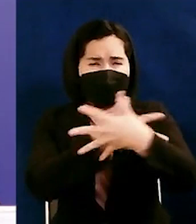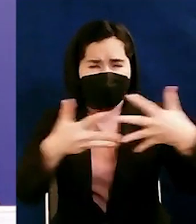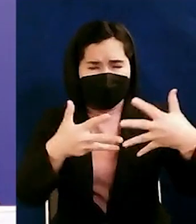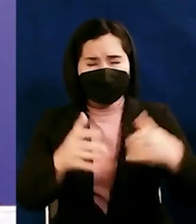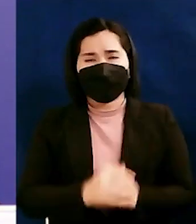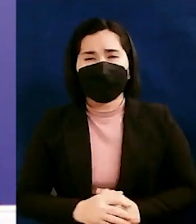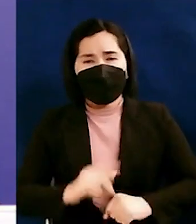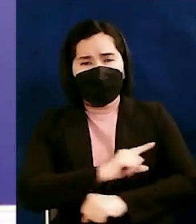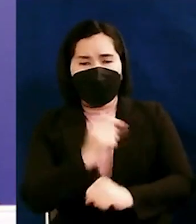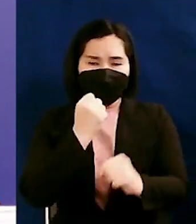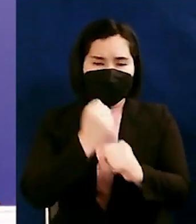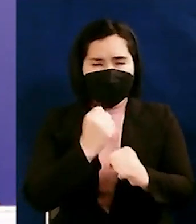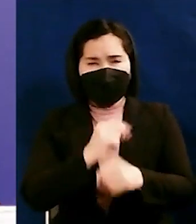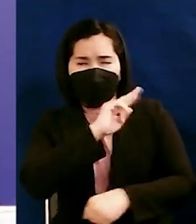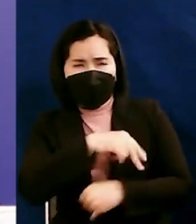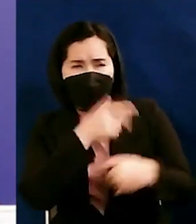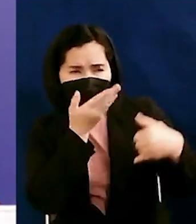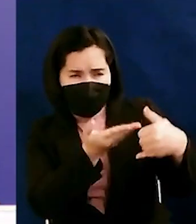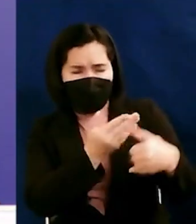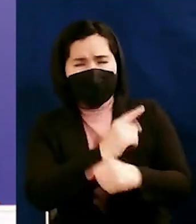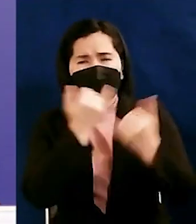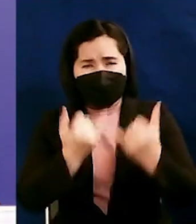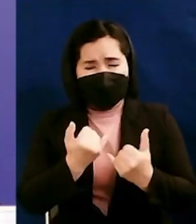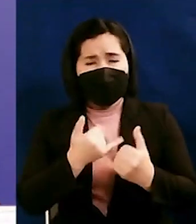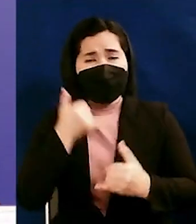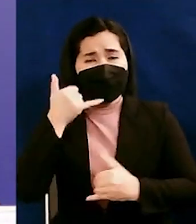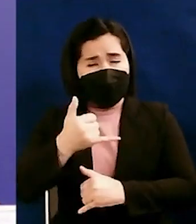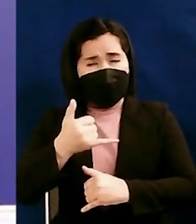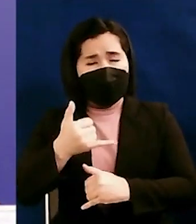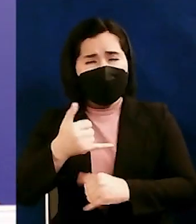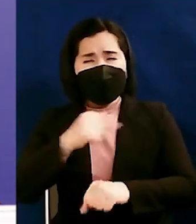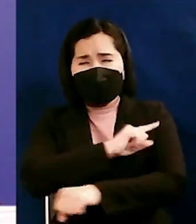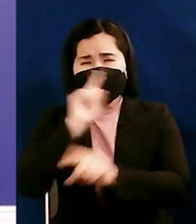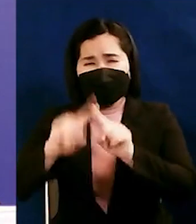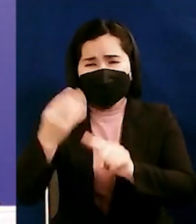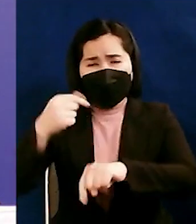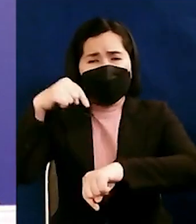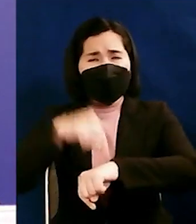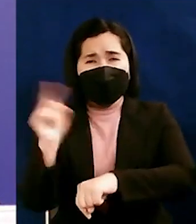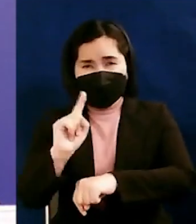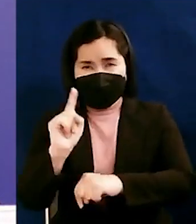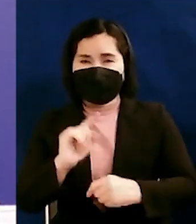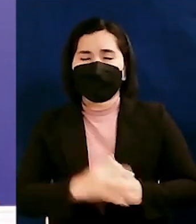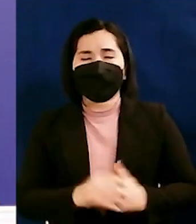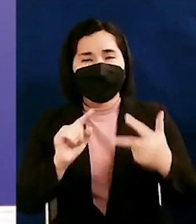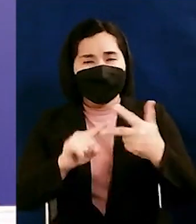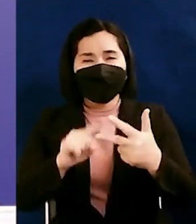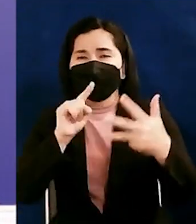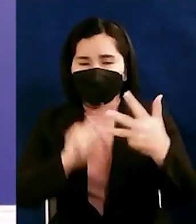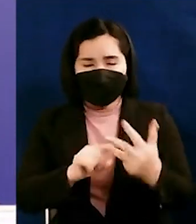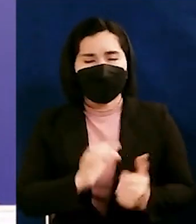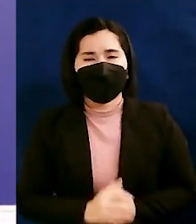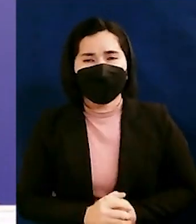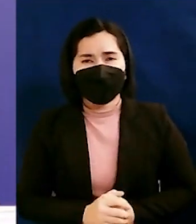พทย์แต่ละท่านนะครับวันนี้จะขึ้นเวรวันที่เท่าไหร่บ้างนะครับอีกฐานข้อมูลก็คือเป็นฐาน